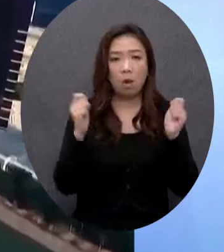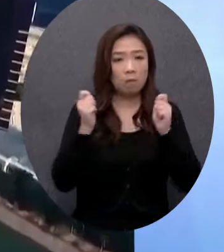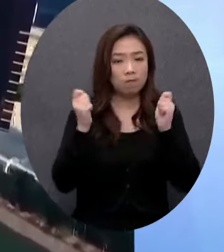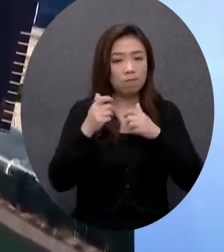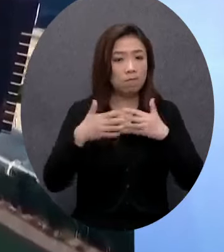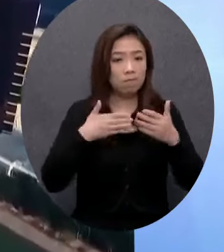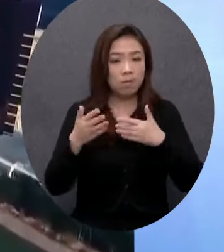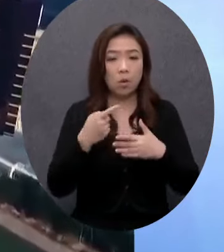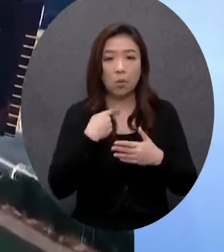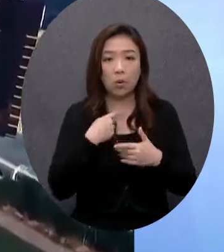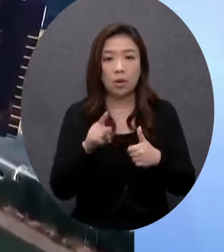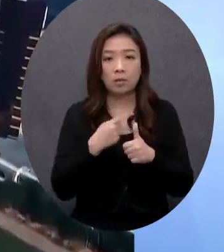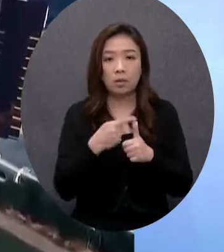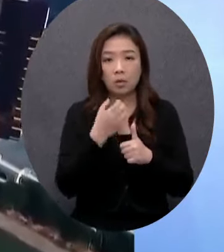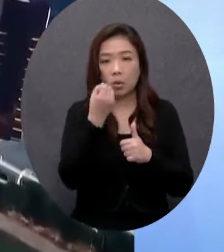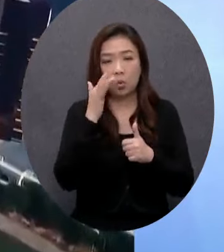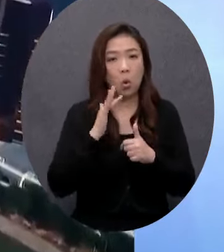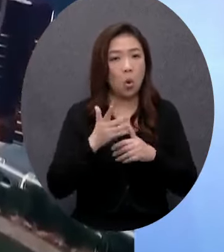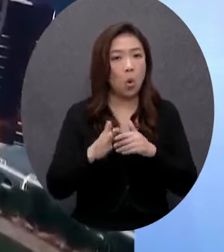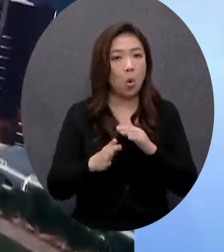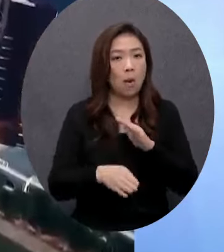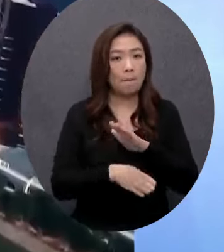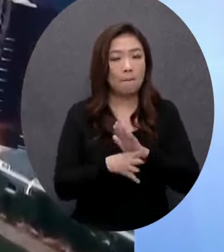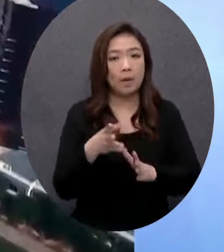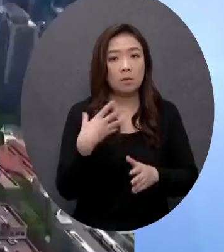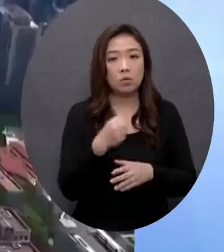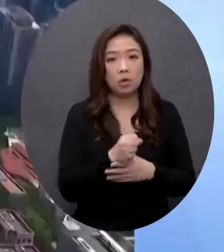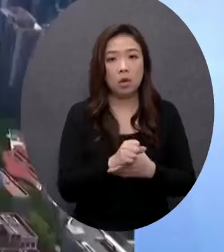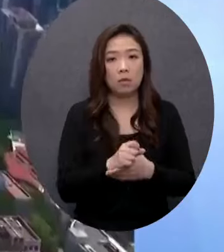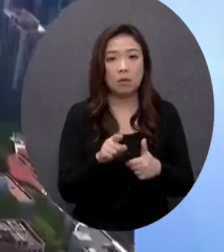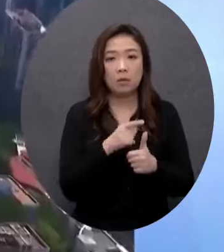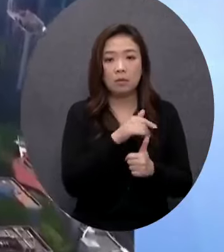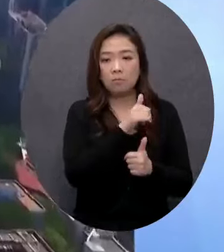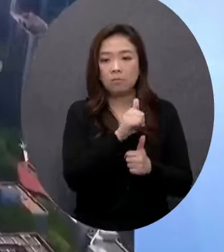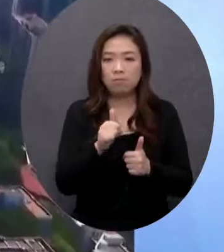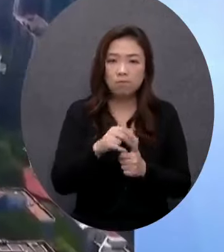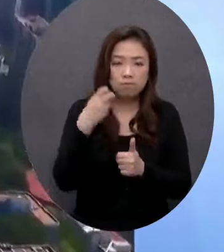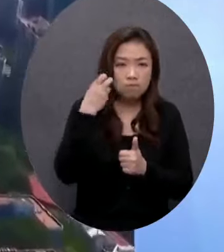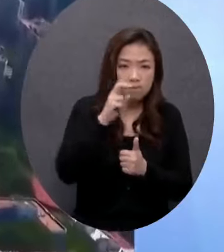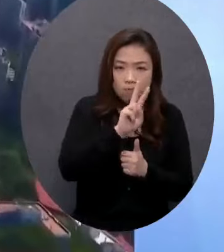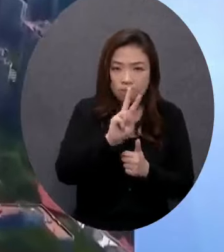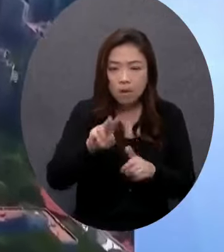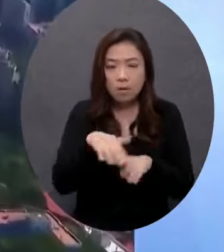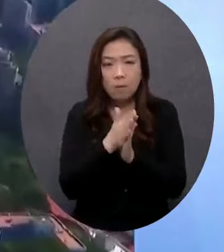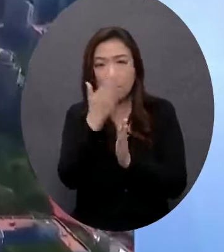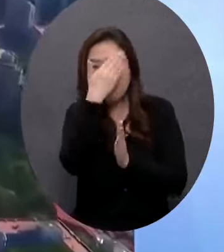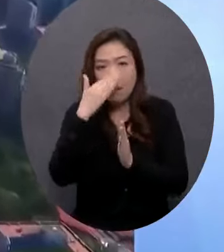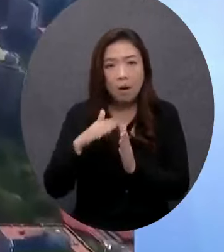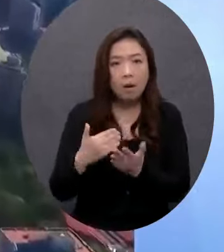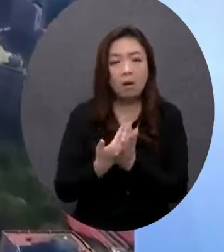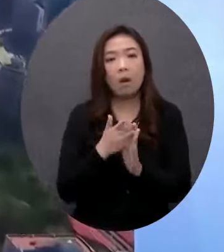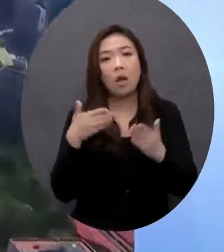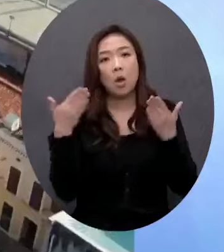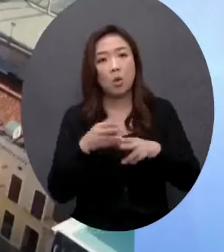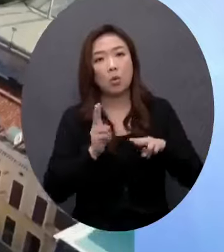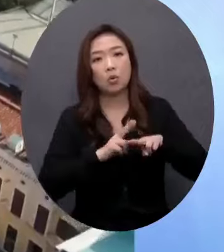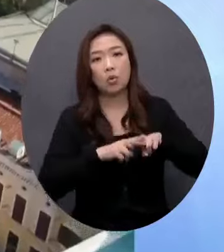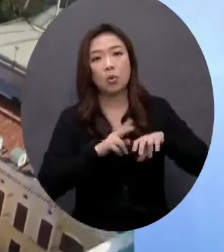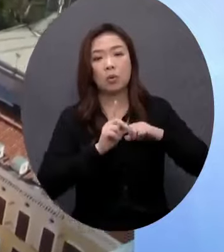先由中央港澳辦嘅主任先嚟一個嘅調研，全面一個了解，對中央後